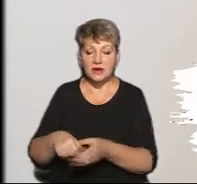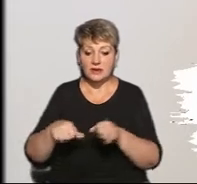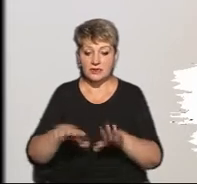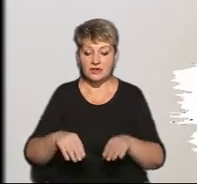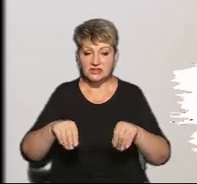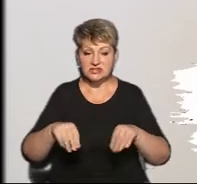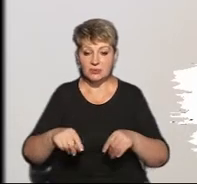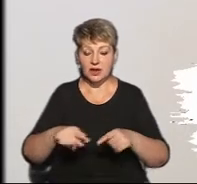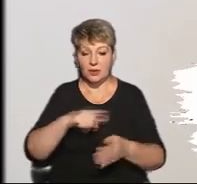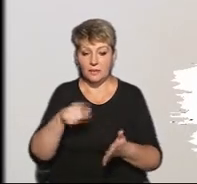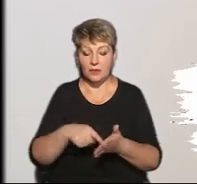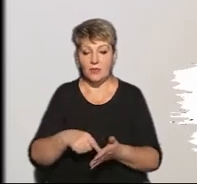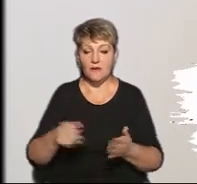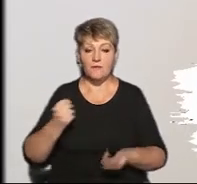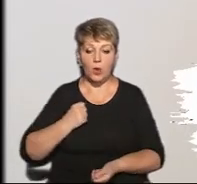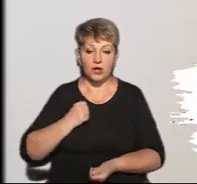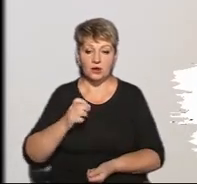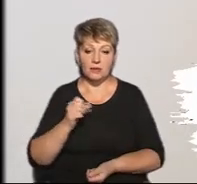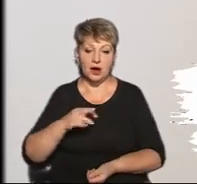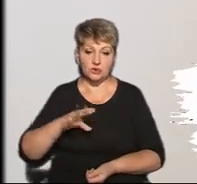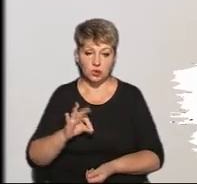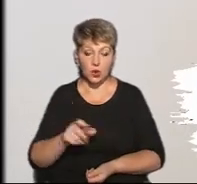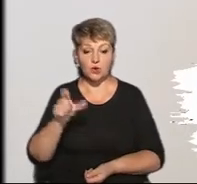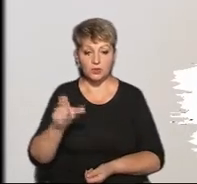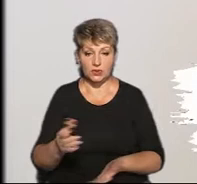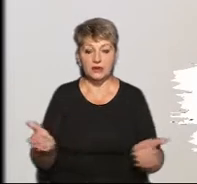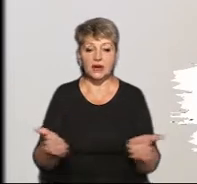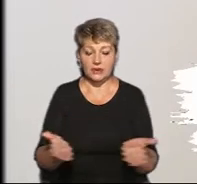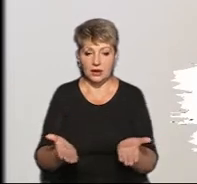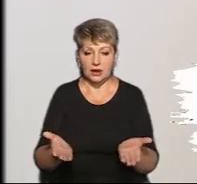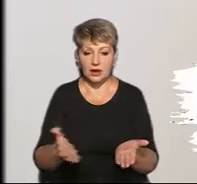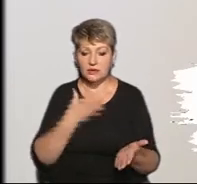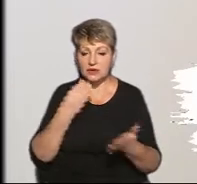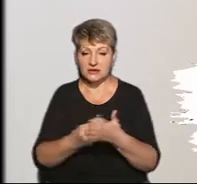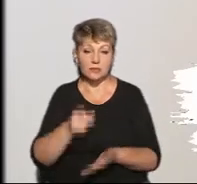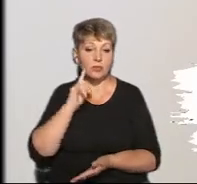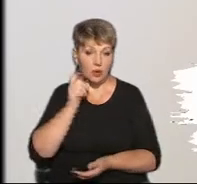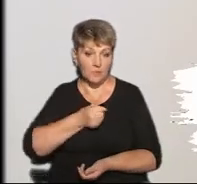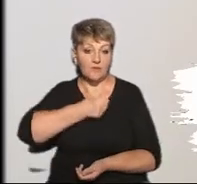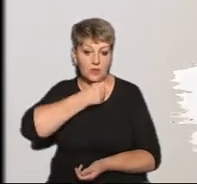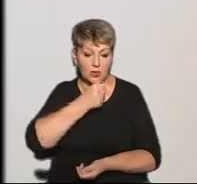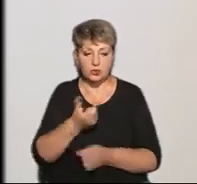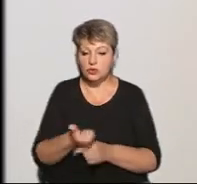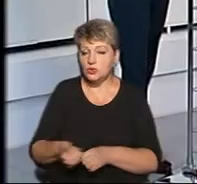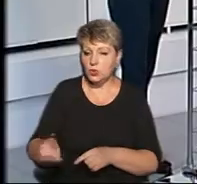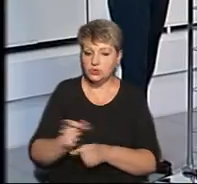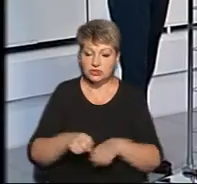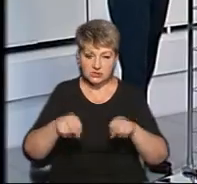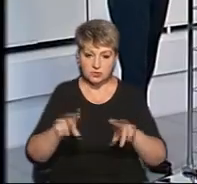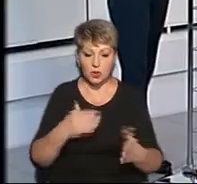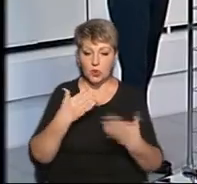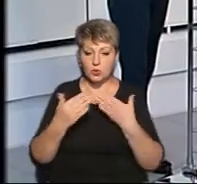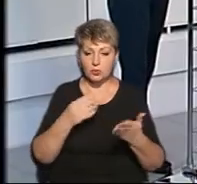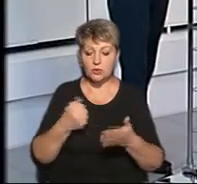вирішення земельних питань воїнам АТО, людина, яка на свій молодий вік дуже і дуже фахово відноситься